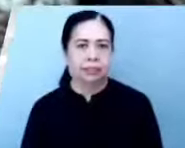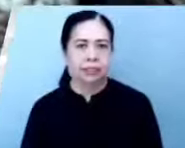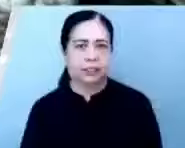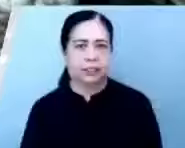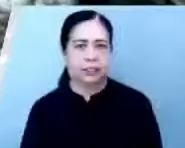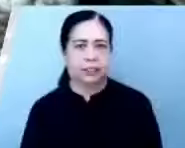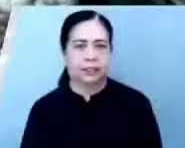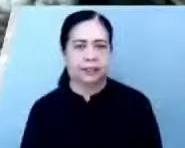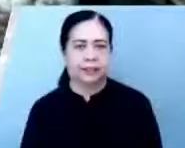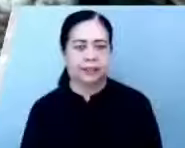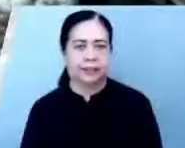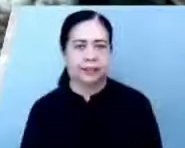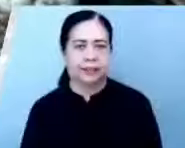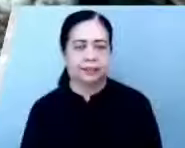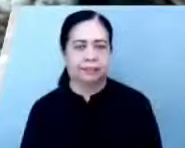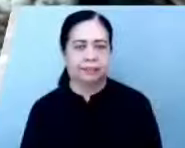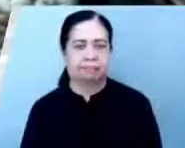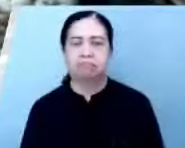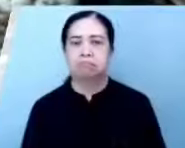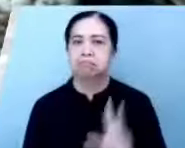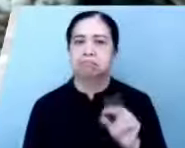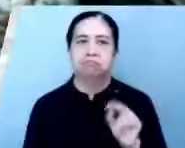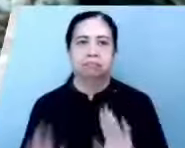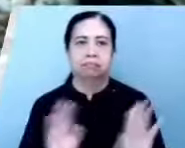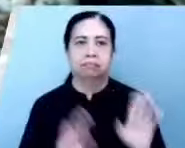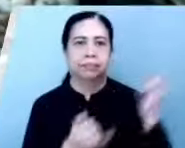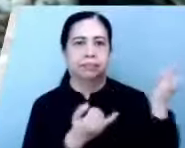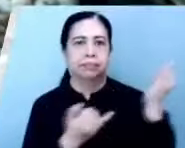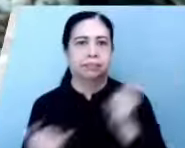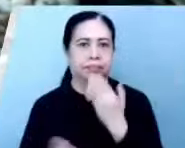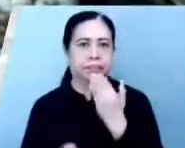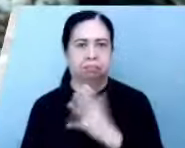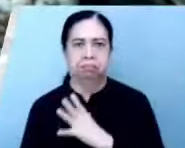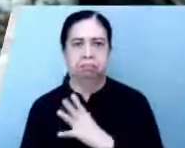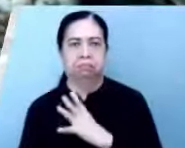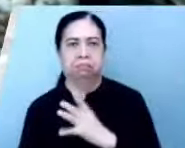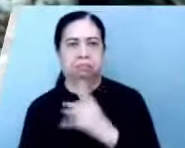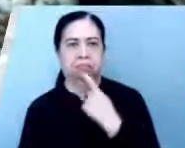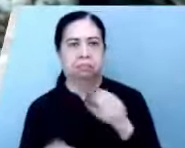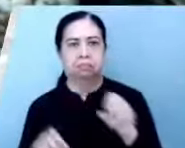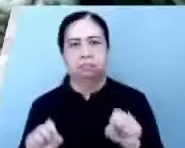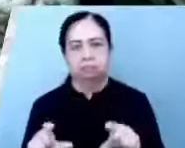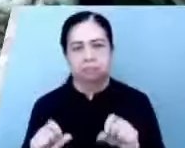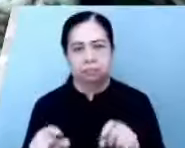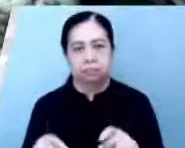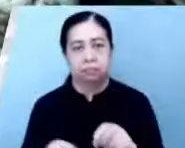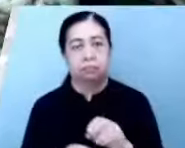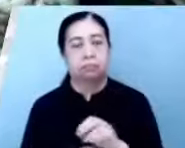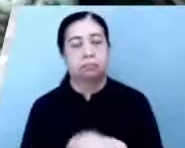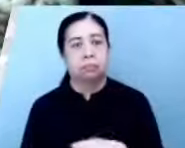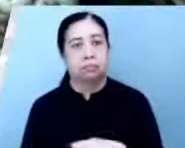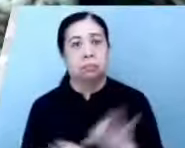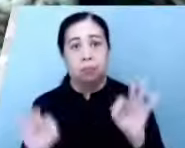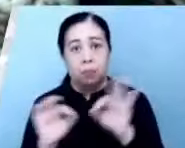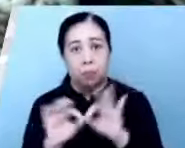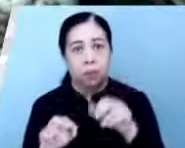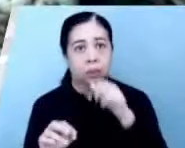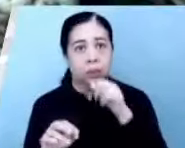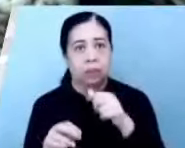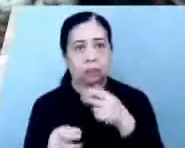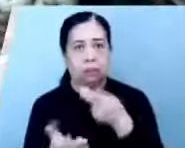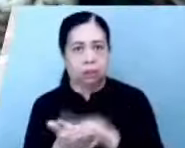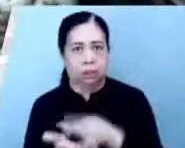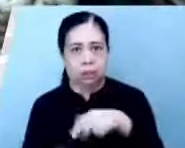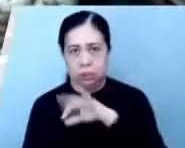Igan, wala raw problema sa imported na asukal ayon sa mga nagtitinda. Yan ay basta hindi sila lugi sa presyo. Live